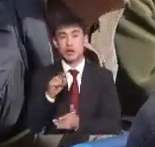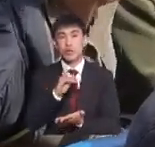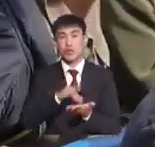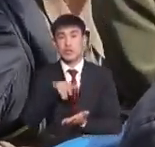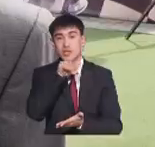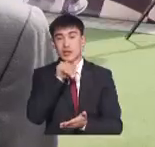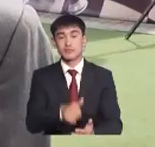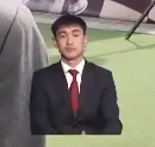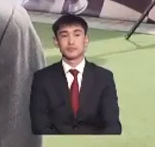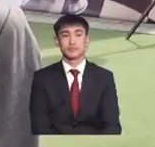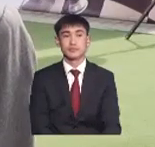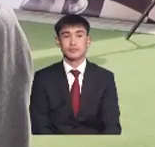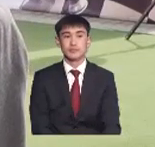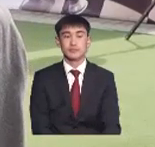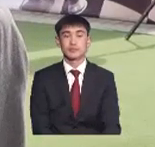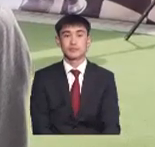текиле